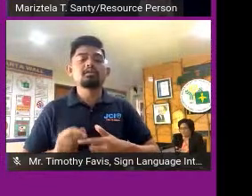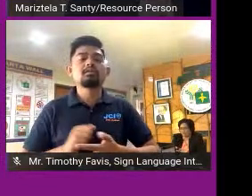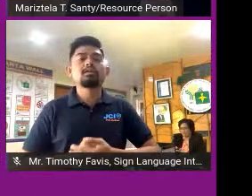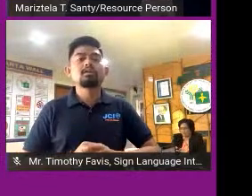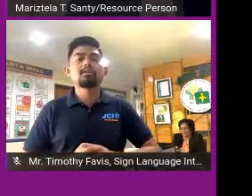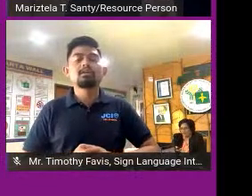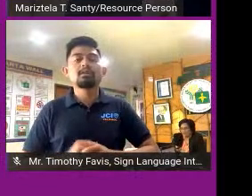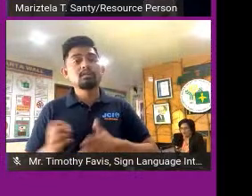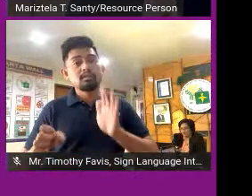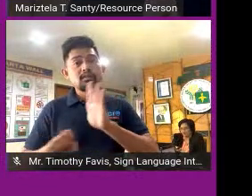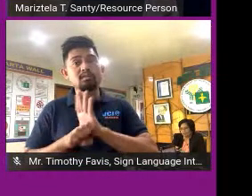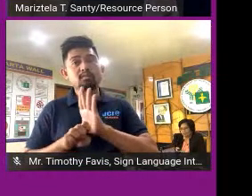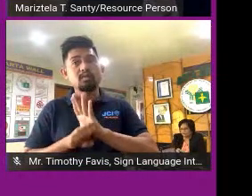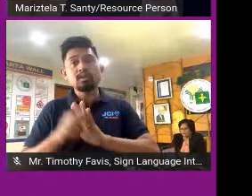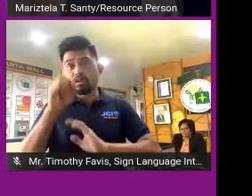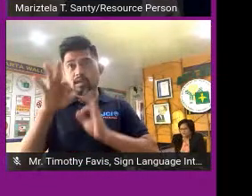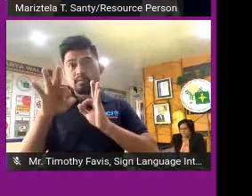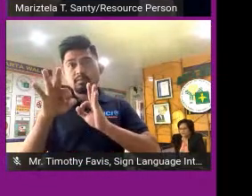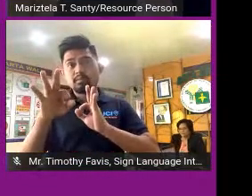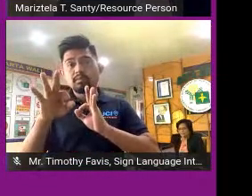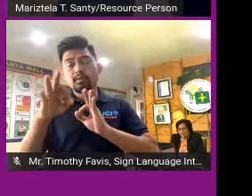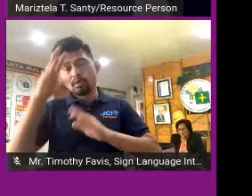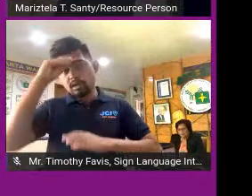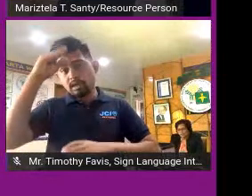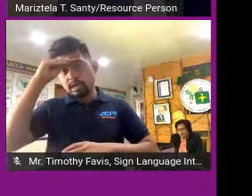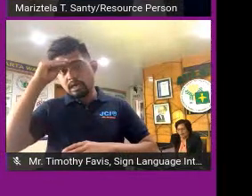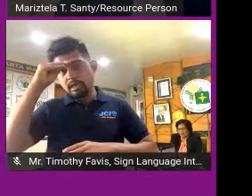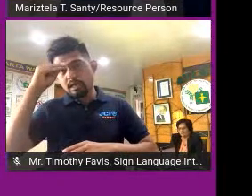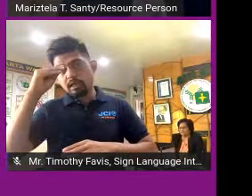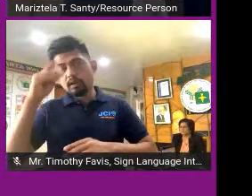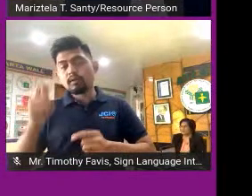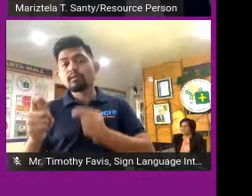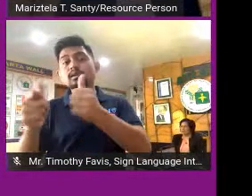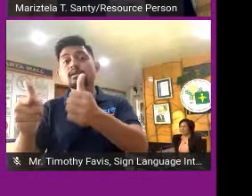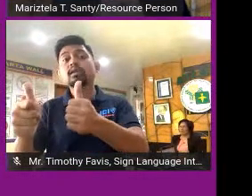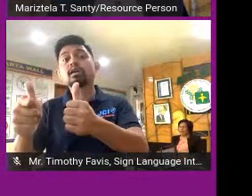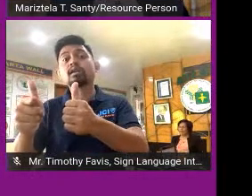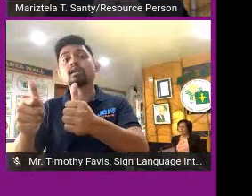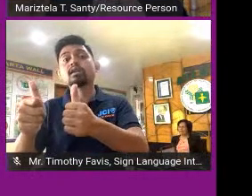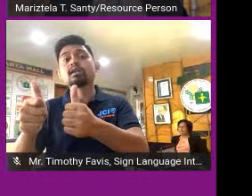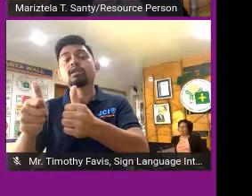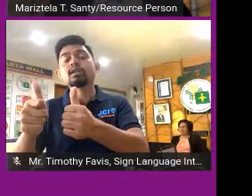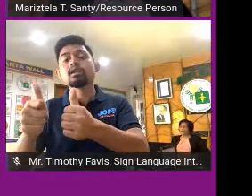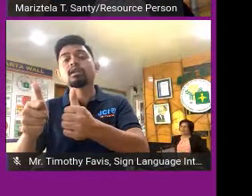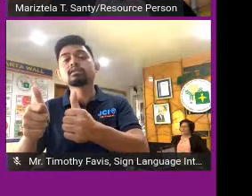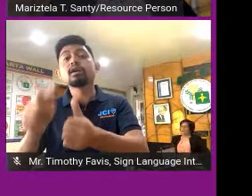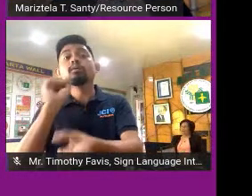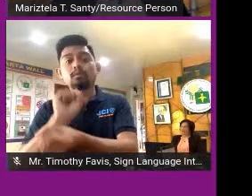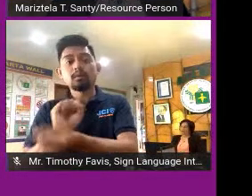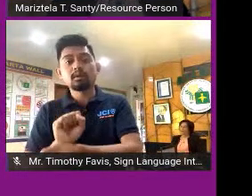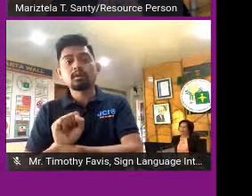be fired. Noon, hindi inaano po ang mga babae,